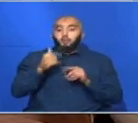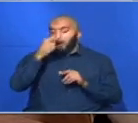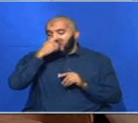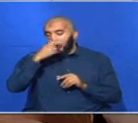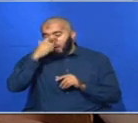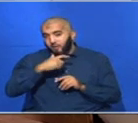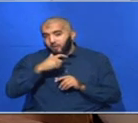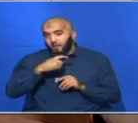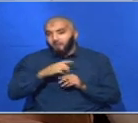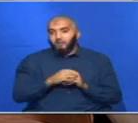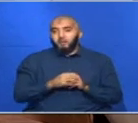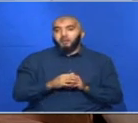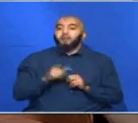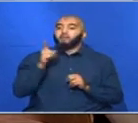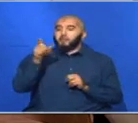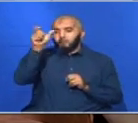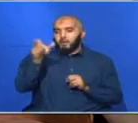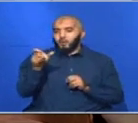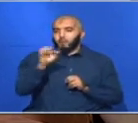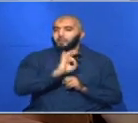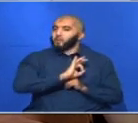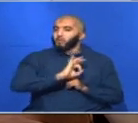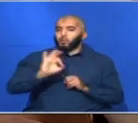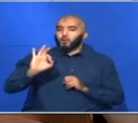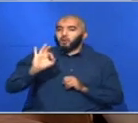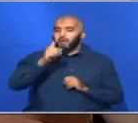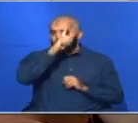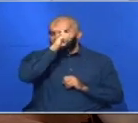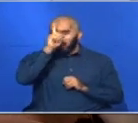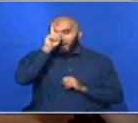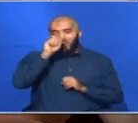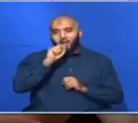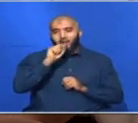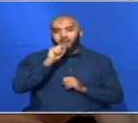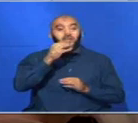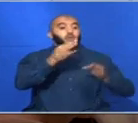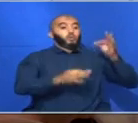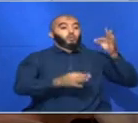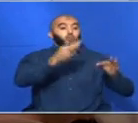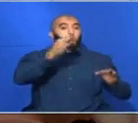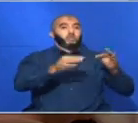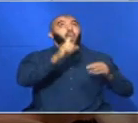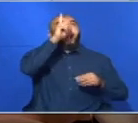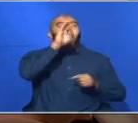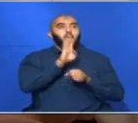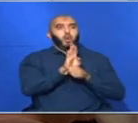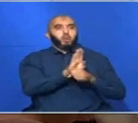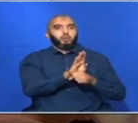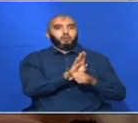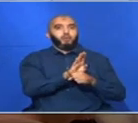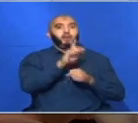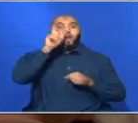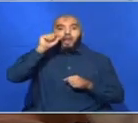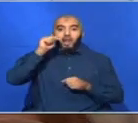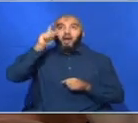تذرفان فليعلم بانه ممن يظلهم الله في ظله يوم لا